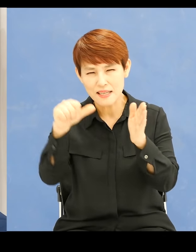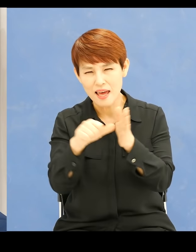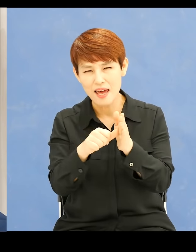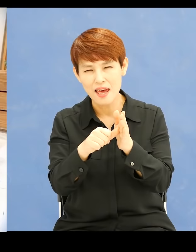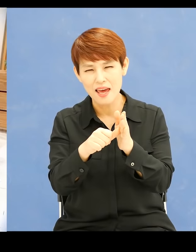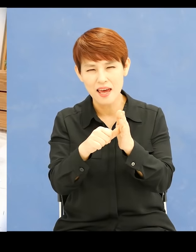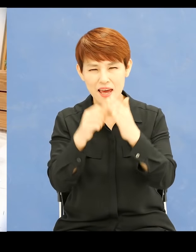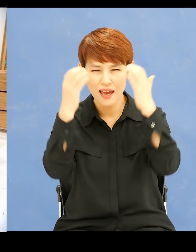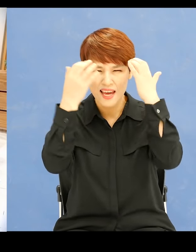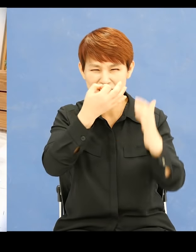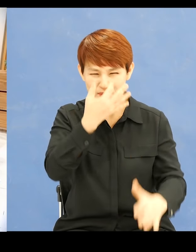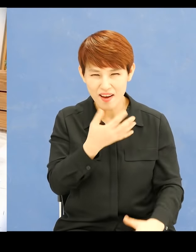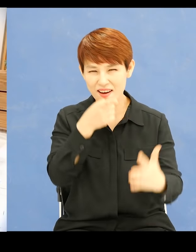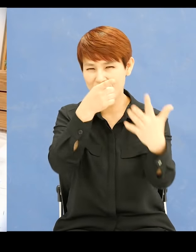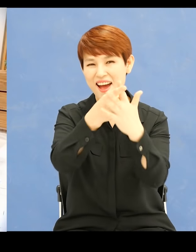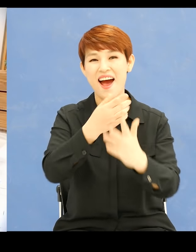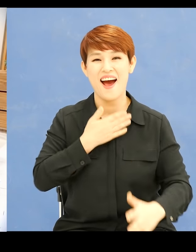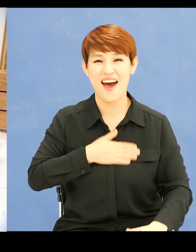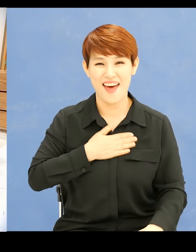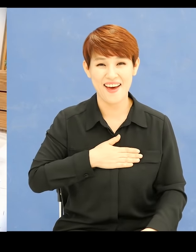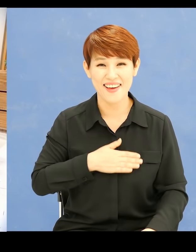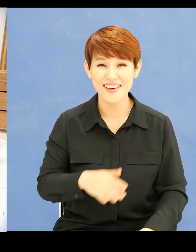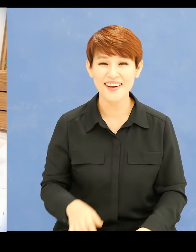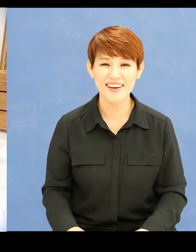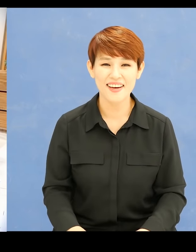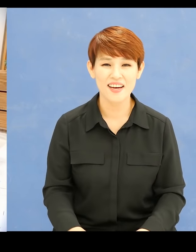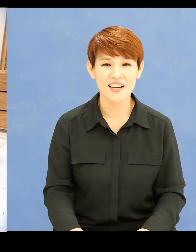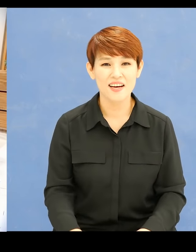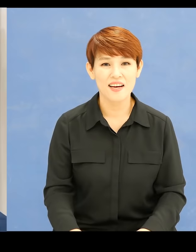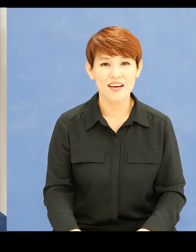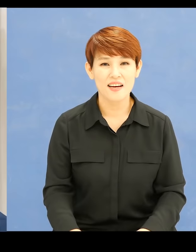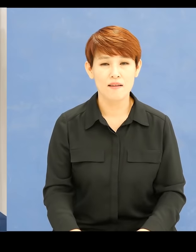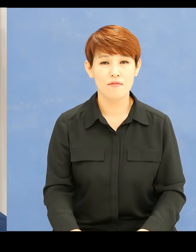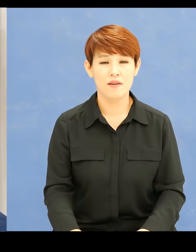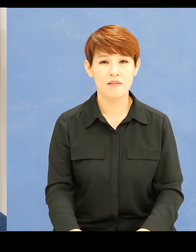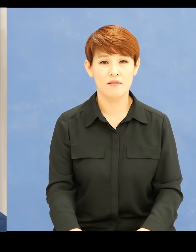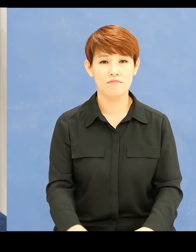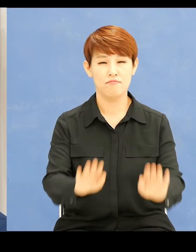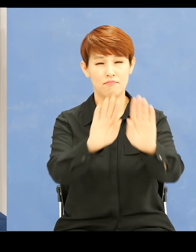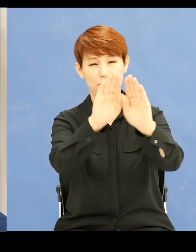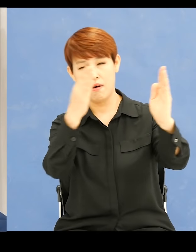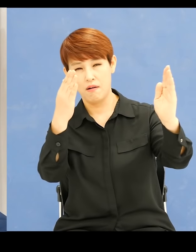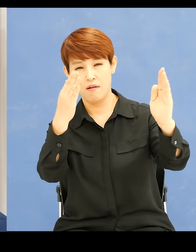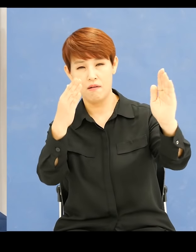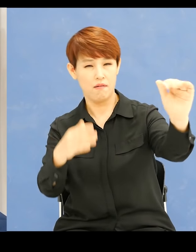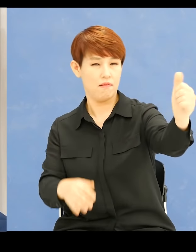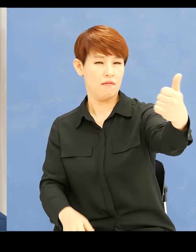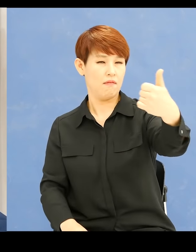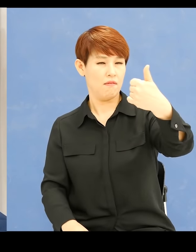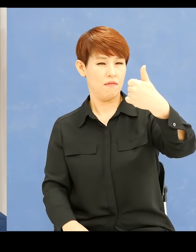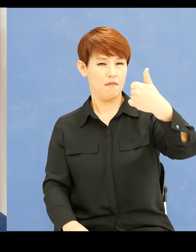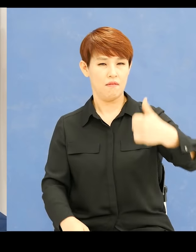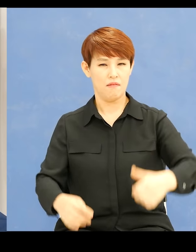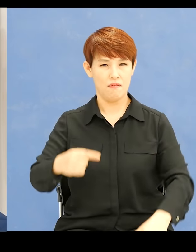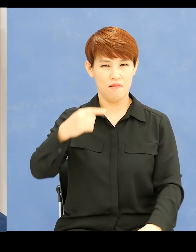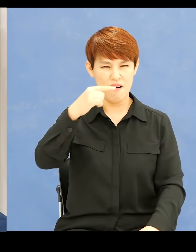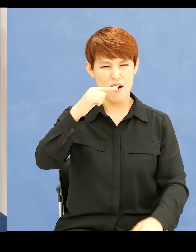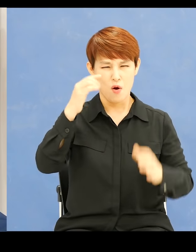쭉 나오잖아요. 인생 마일리지가 보이죠. 마일리지가 보이는 거죠. 마일리지가. 네. 문 열고 딱 들어오는데 보니까 여기